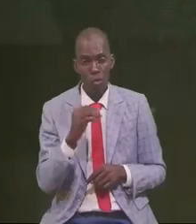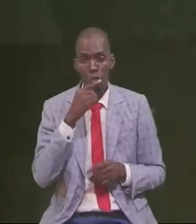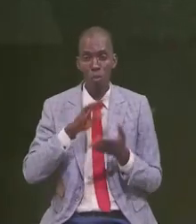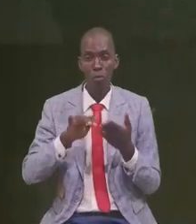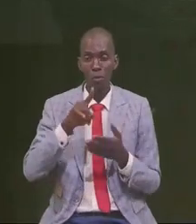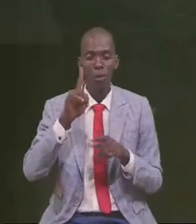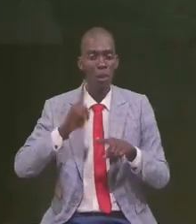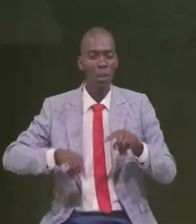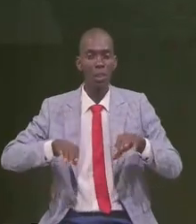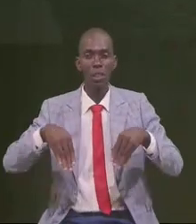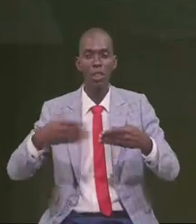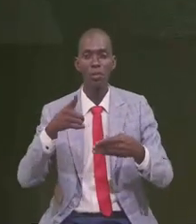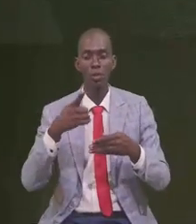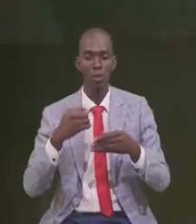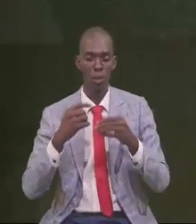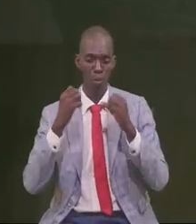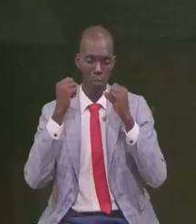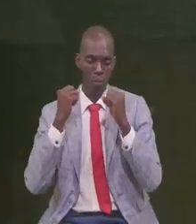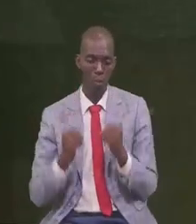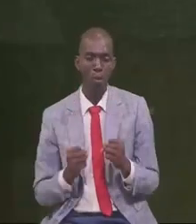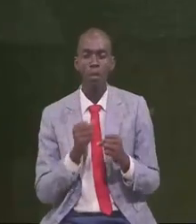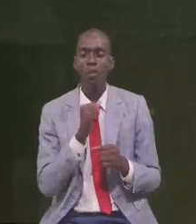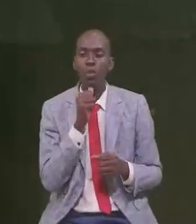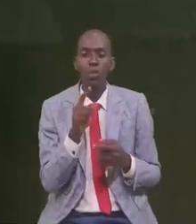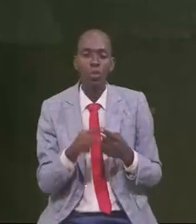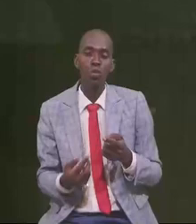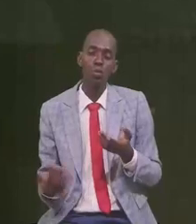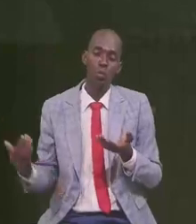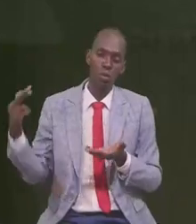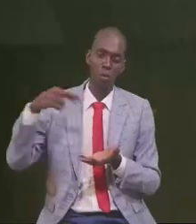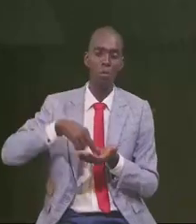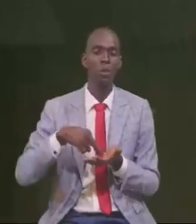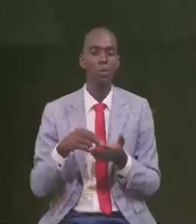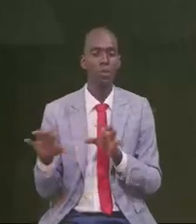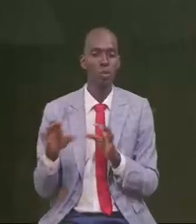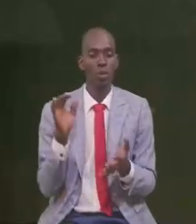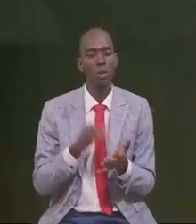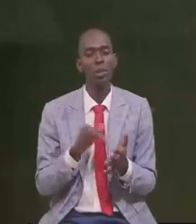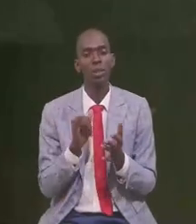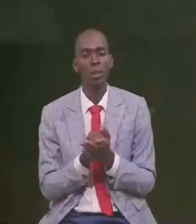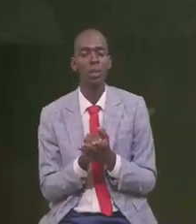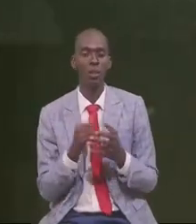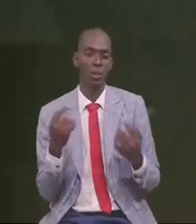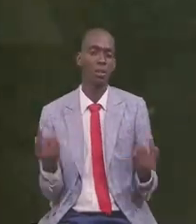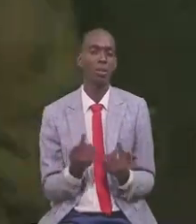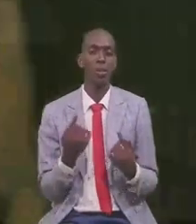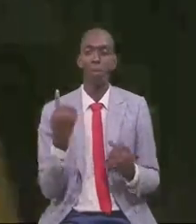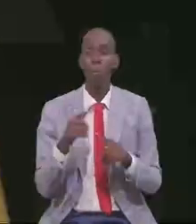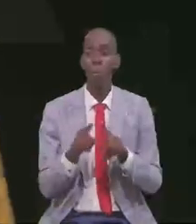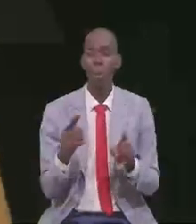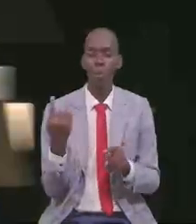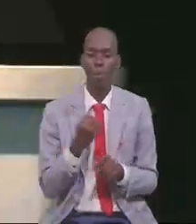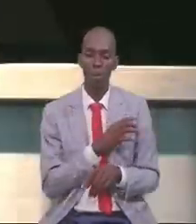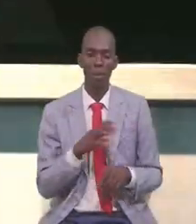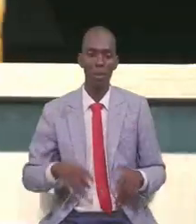pouvoir pour ne plus répéter cette chose. Seul Christ peut pardonner et t'affranchir. Voilà pourquoi il